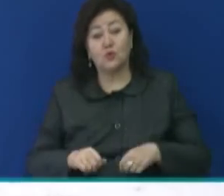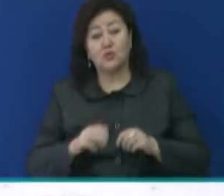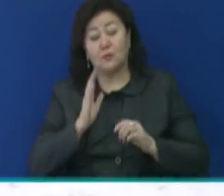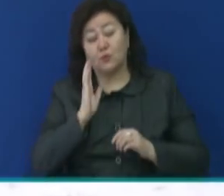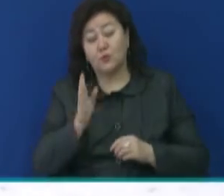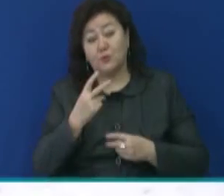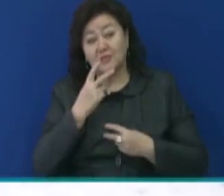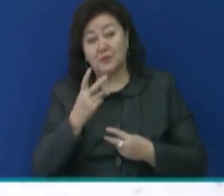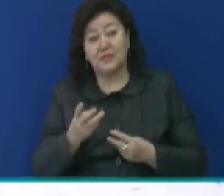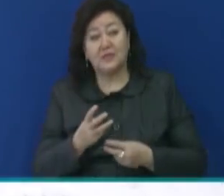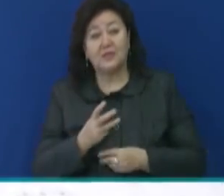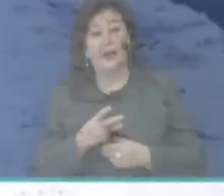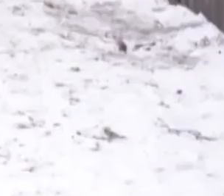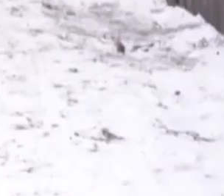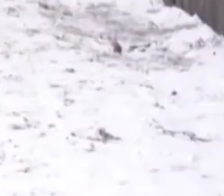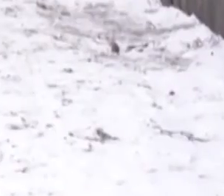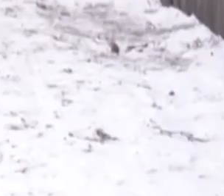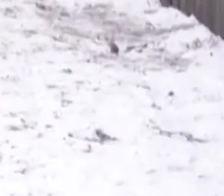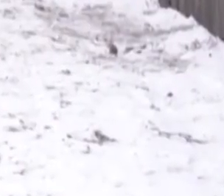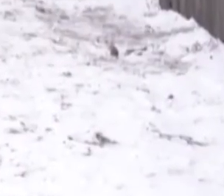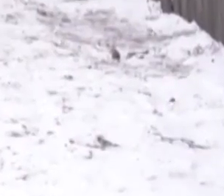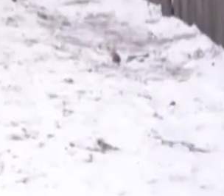Нурлан уразалин телеканал Семей